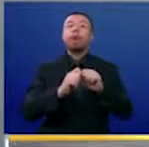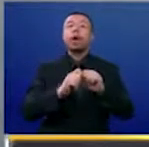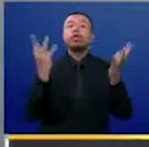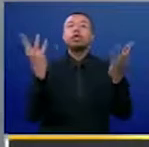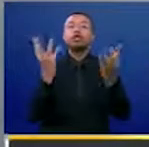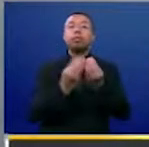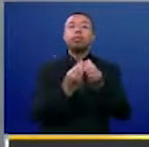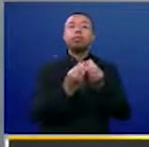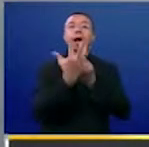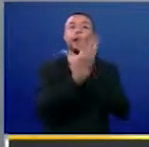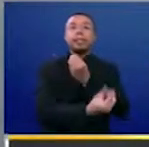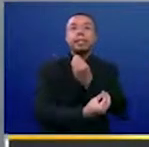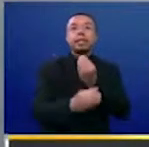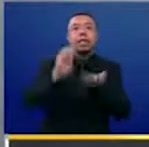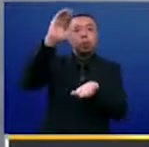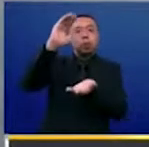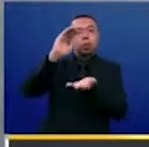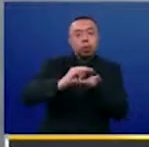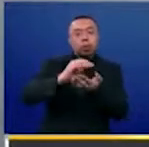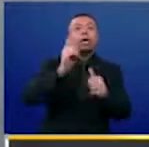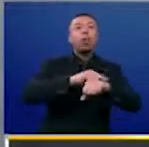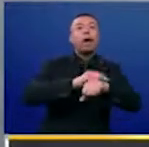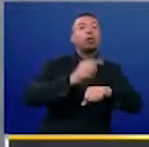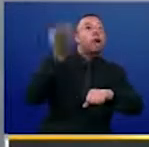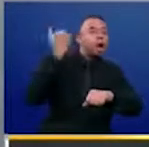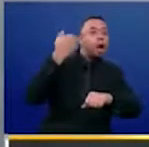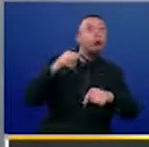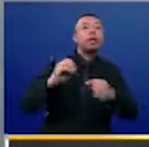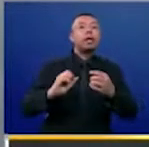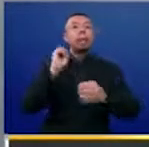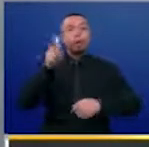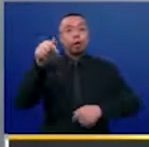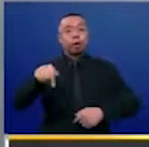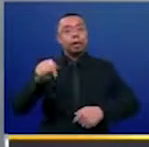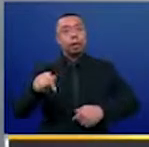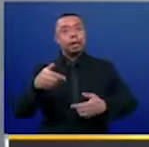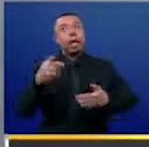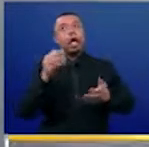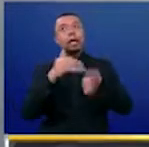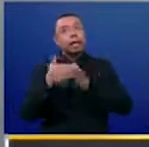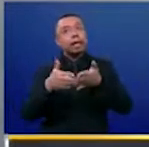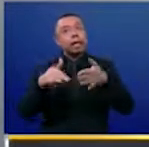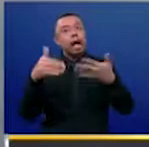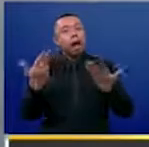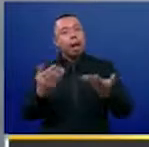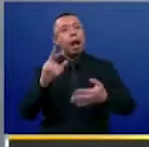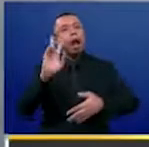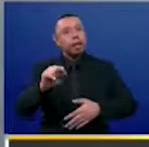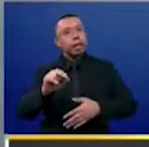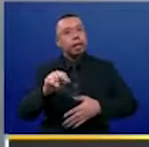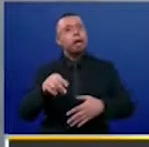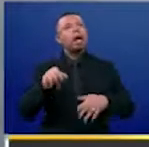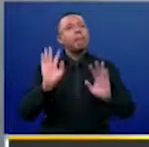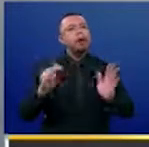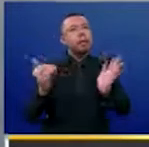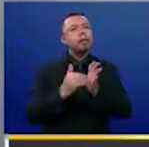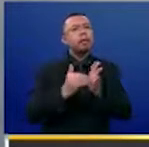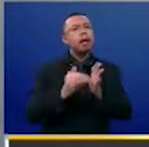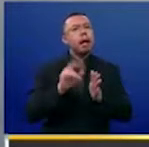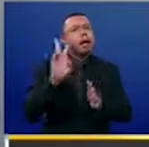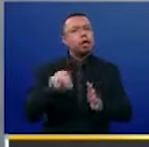Angka kemiskinan di periode lalu kemudian berikutnya tentu saja ada banyak celends ya dalam